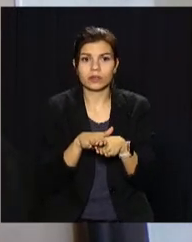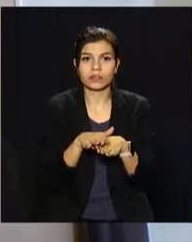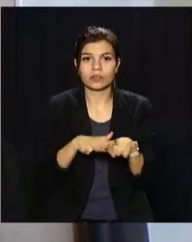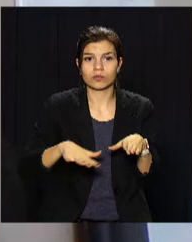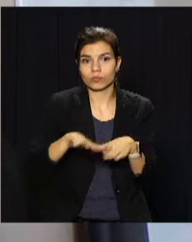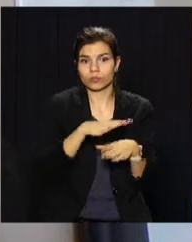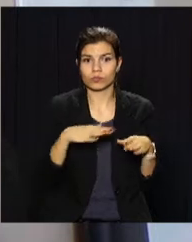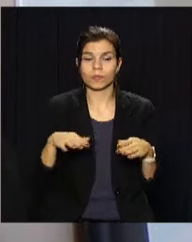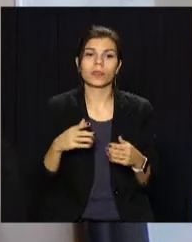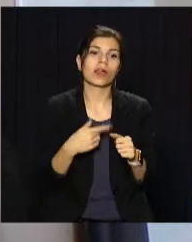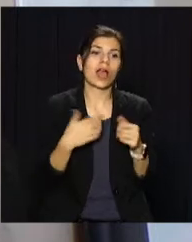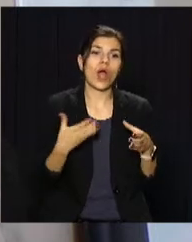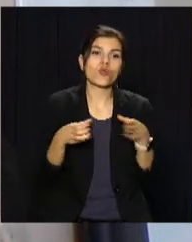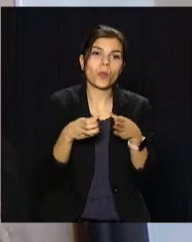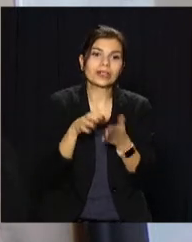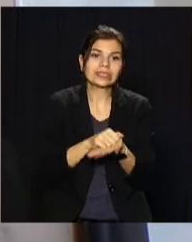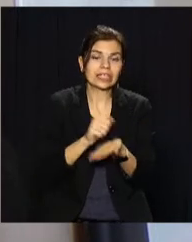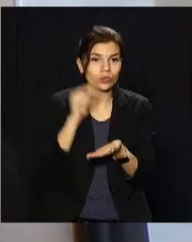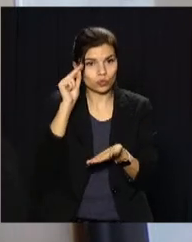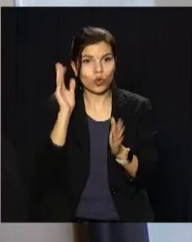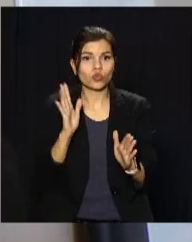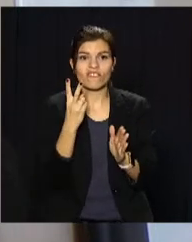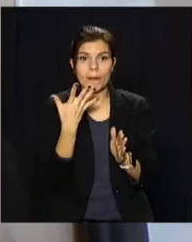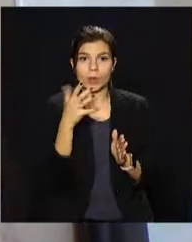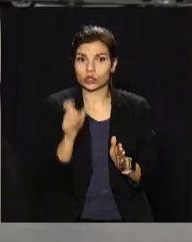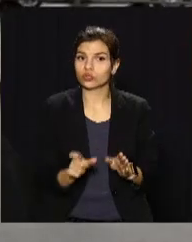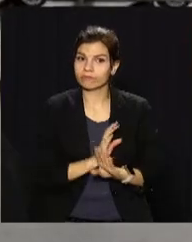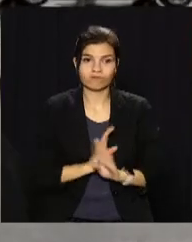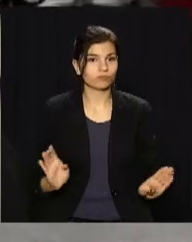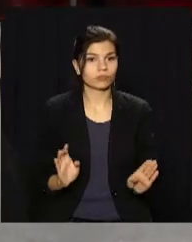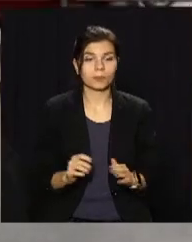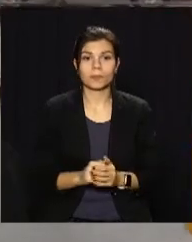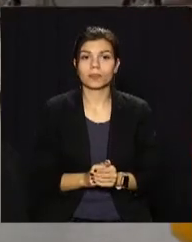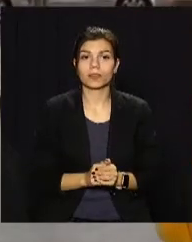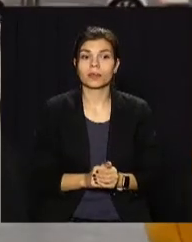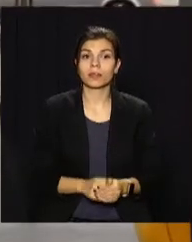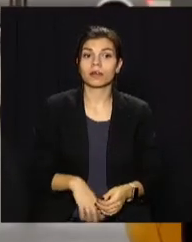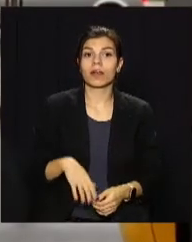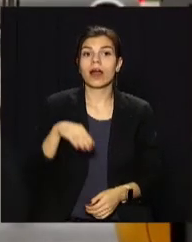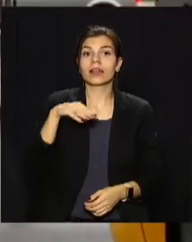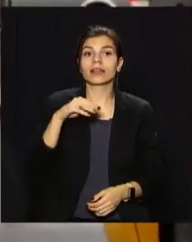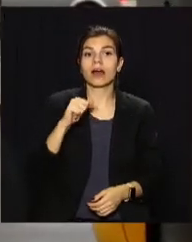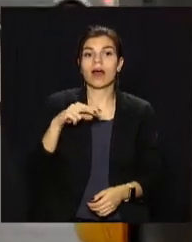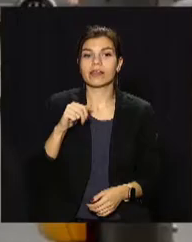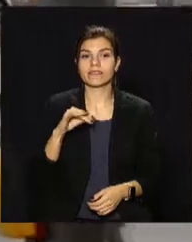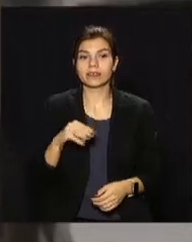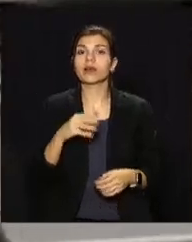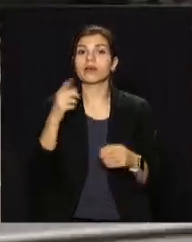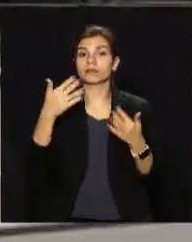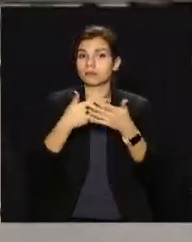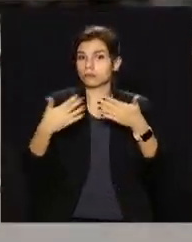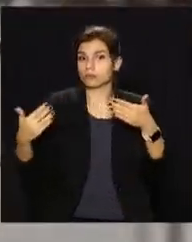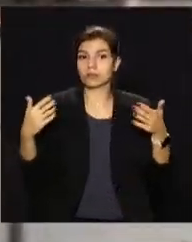ну, якщо це там якесь групове заняття, то лише 25 чоловік. А от у Литві кожному місцевому мешканцю про нові обмеження